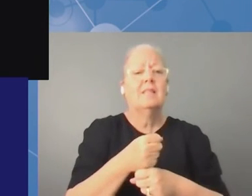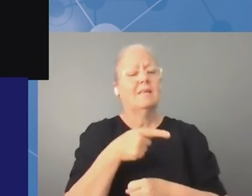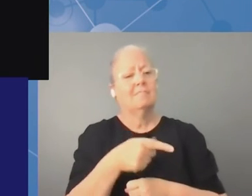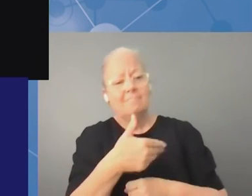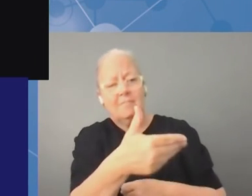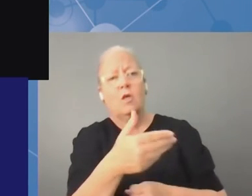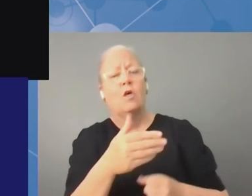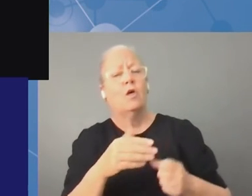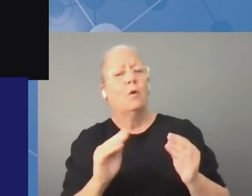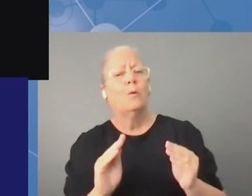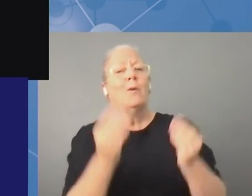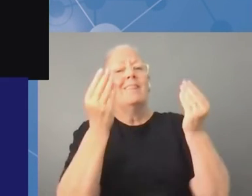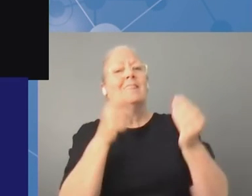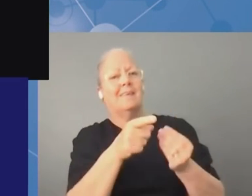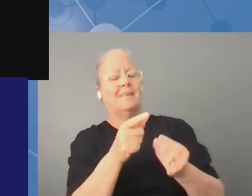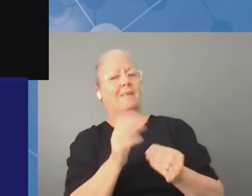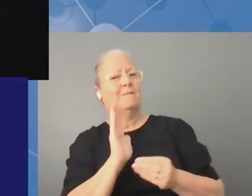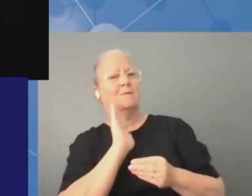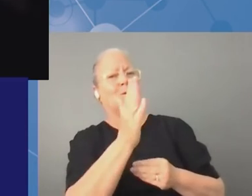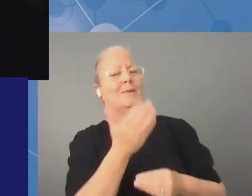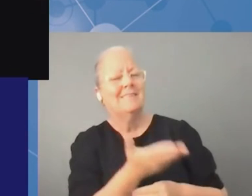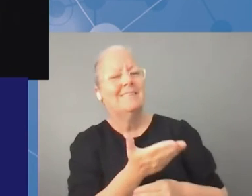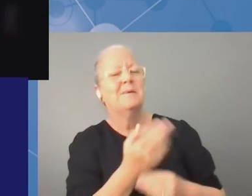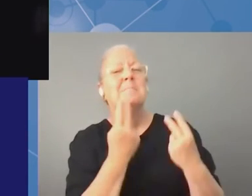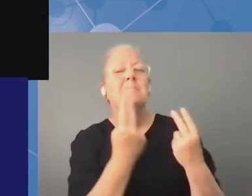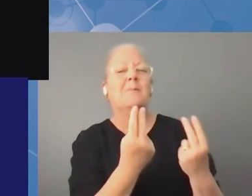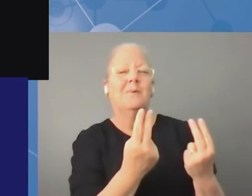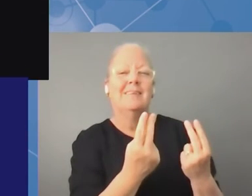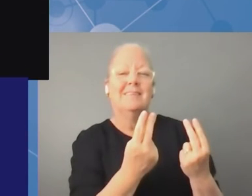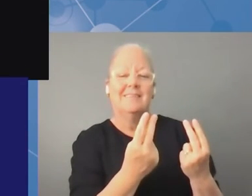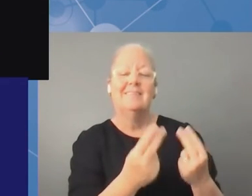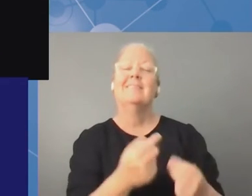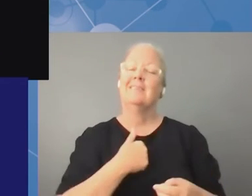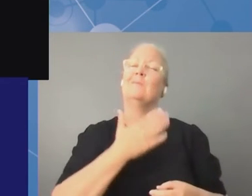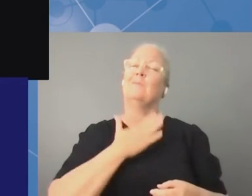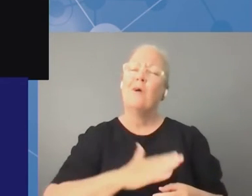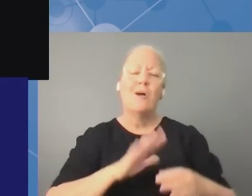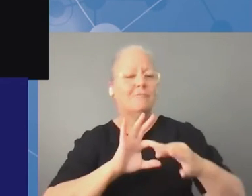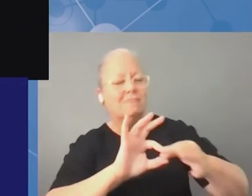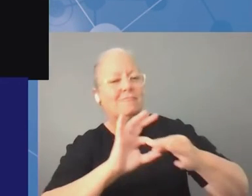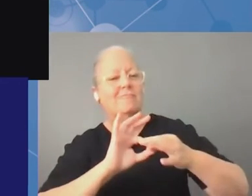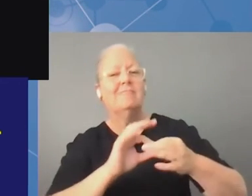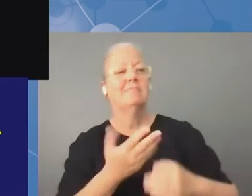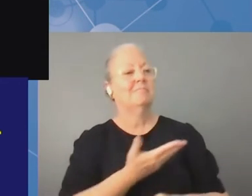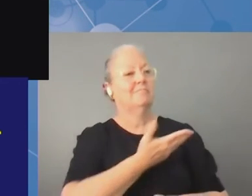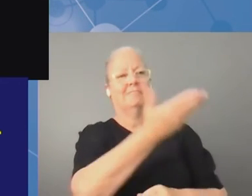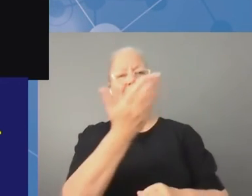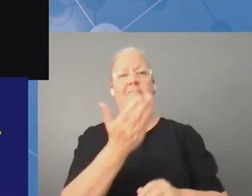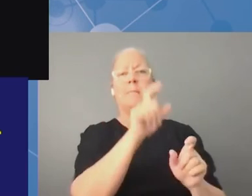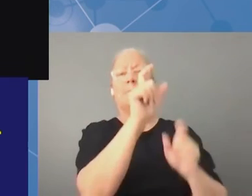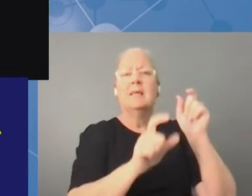жизнь. Как представитель так называемого молодого поколения, я хочу сказать, что мы